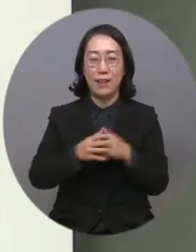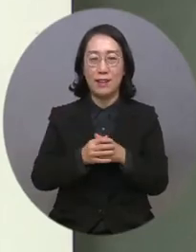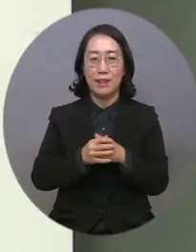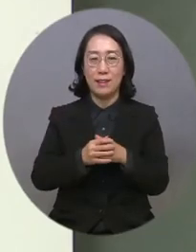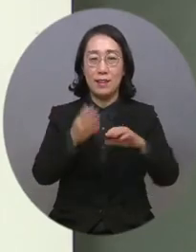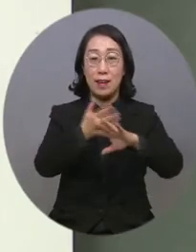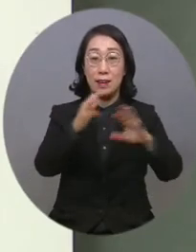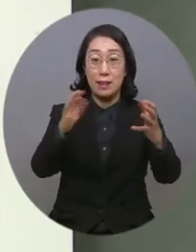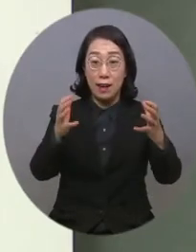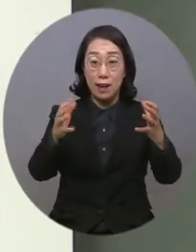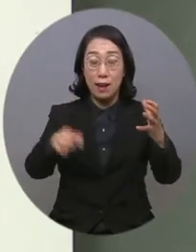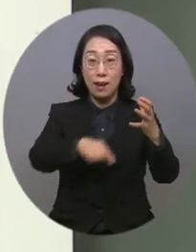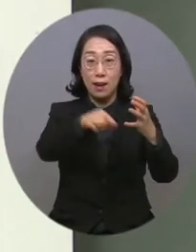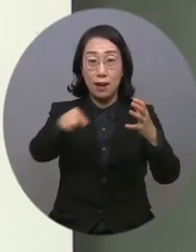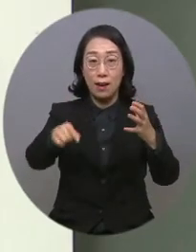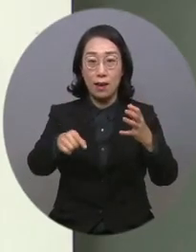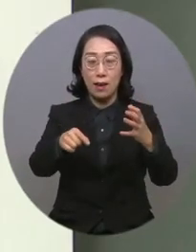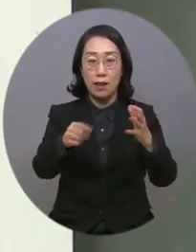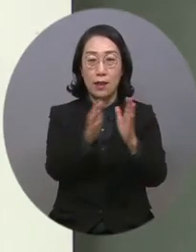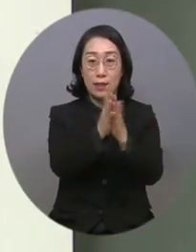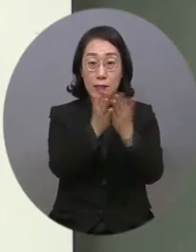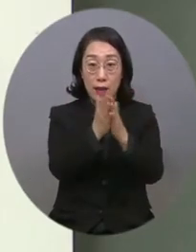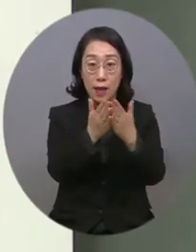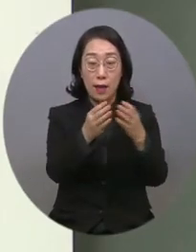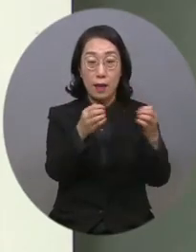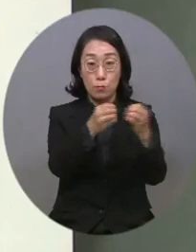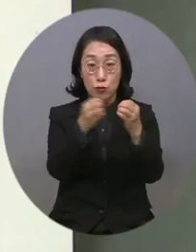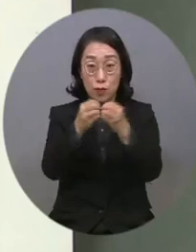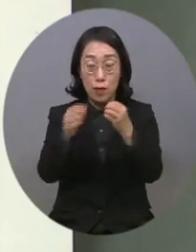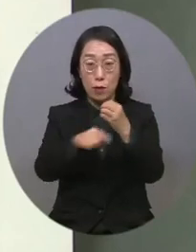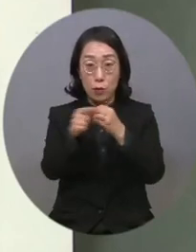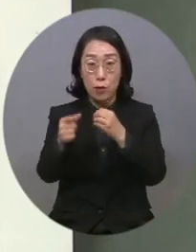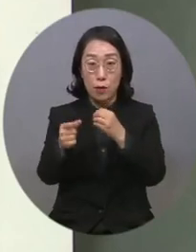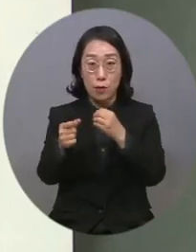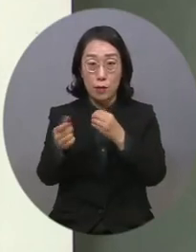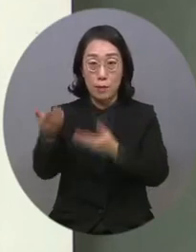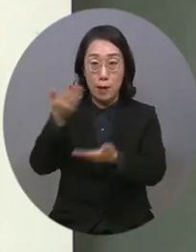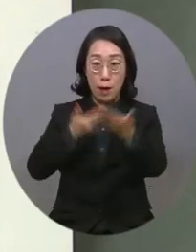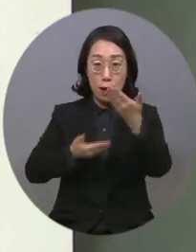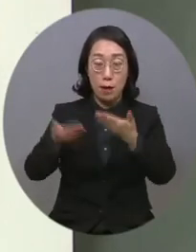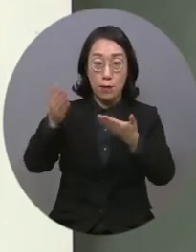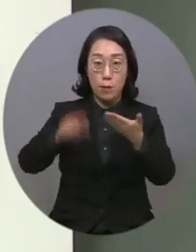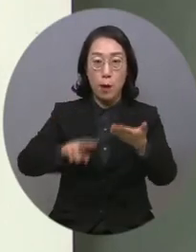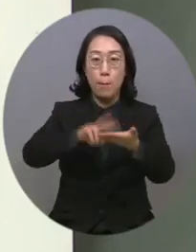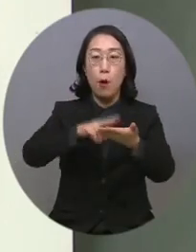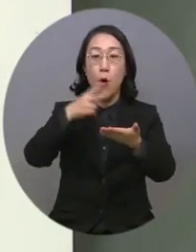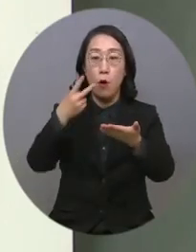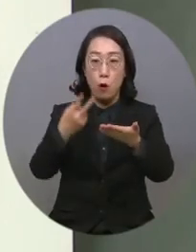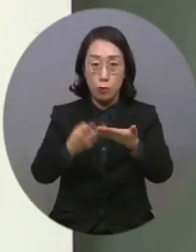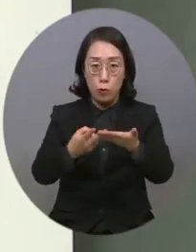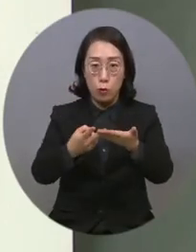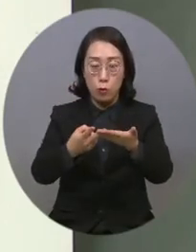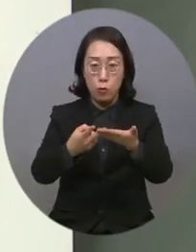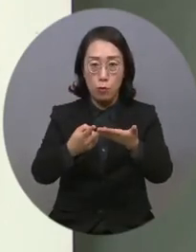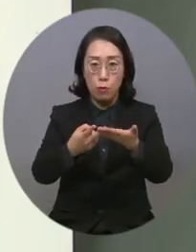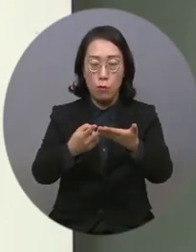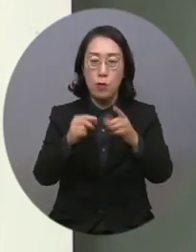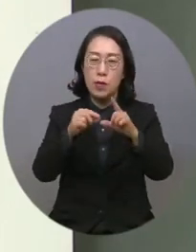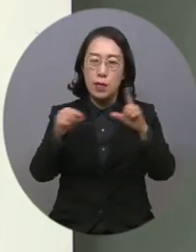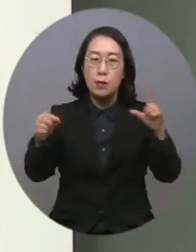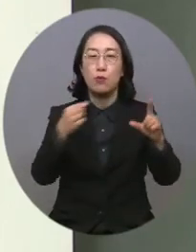외국의 많은 문학작품이 우리나라에 들어오고 있지만은 번역된 작품들이 그리 많지 않은 걸로